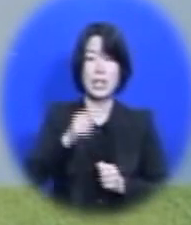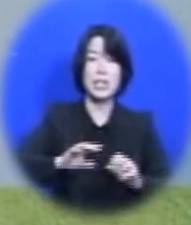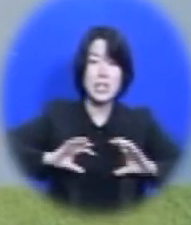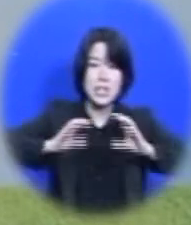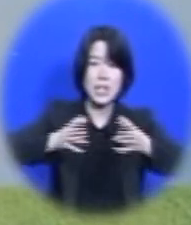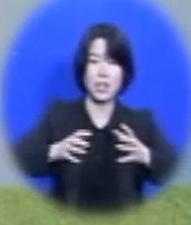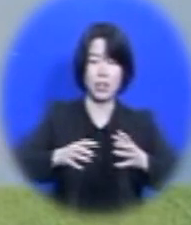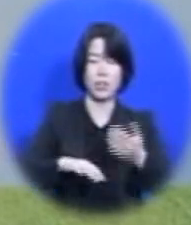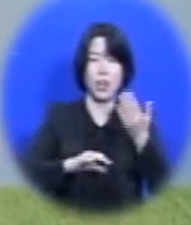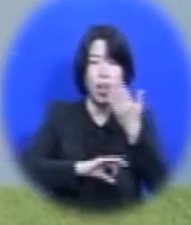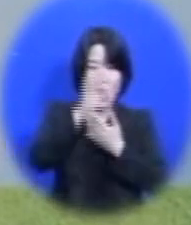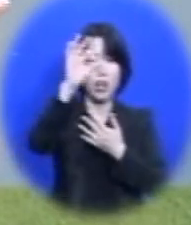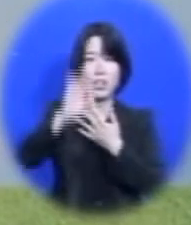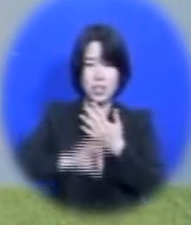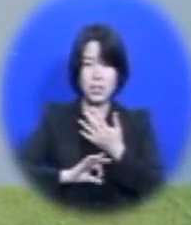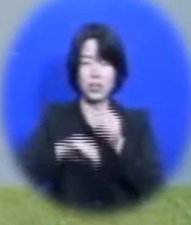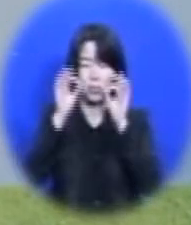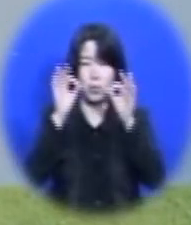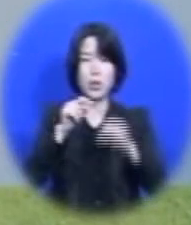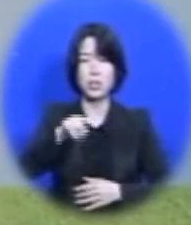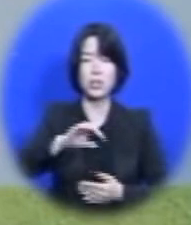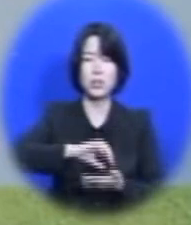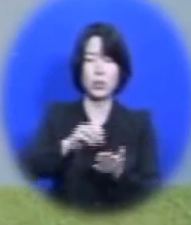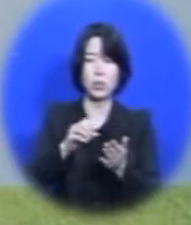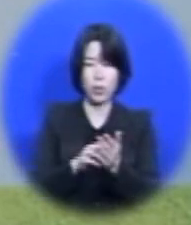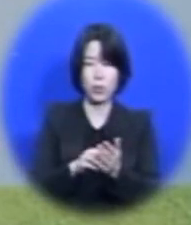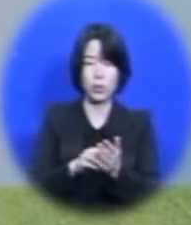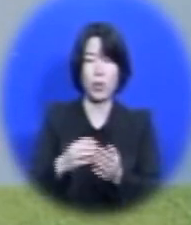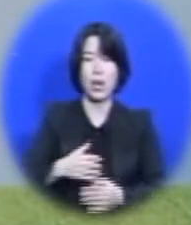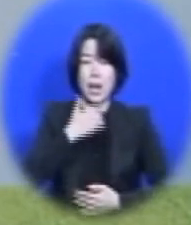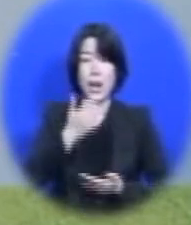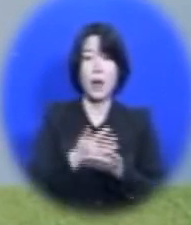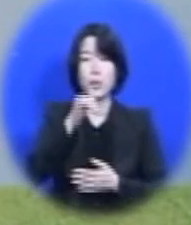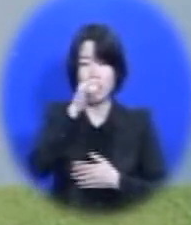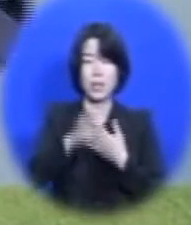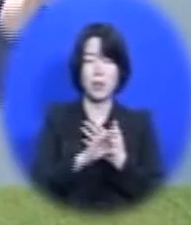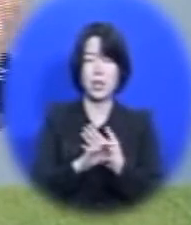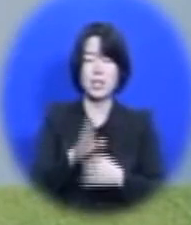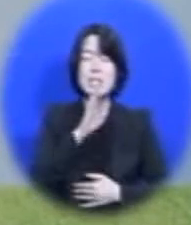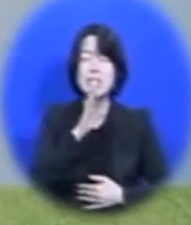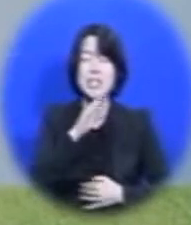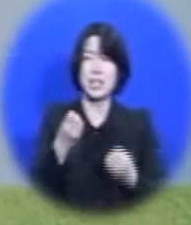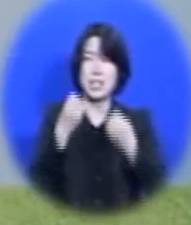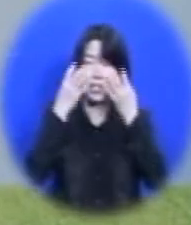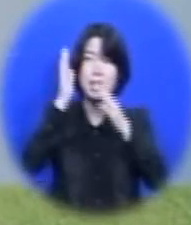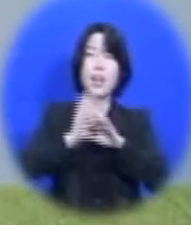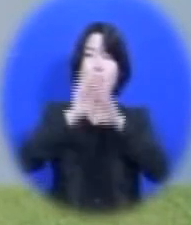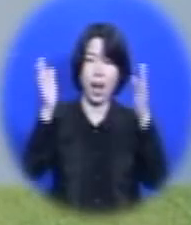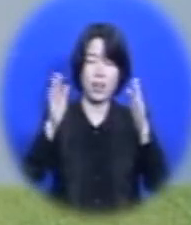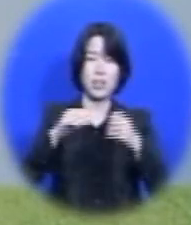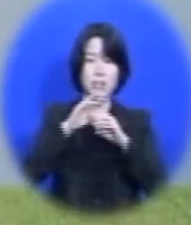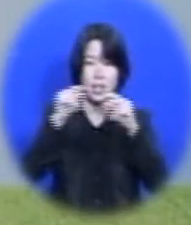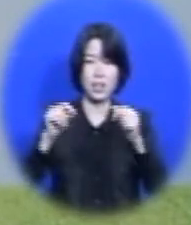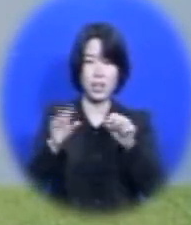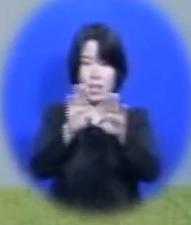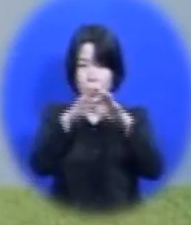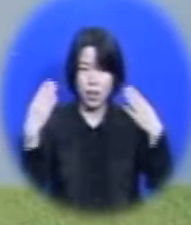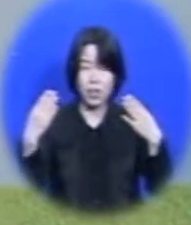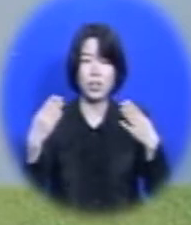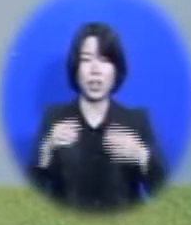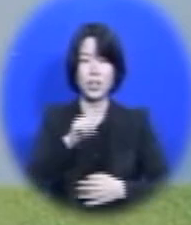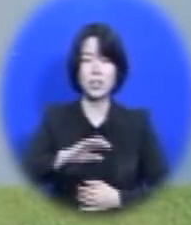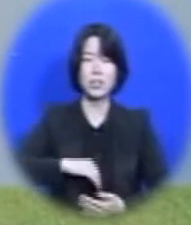세상에서 해가 지고 뜨는 거 보고도 그 정도의 감동이 온다면 새 하늘과 새 땅이 열릴 때 그때 그 감동은